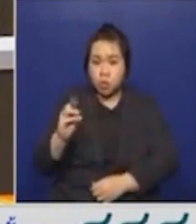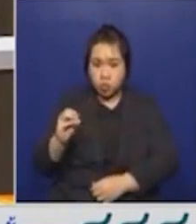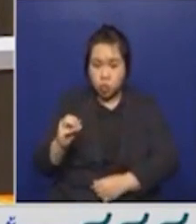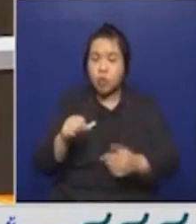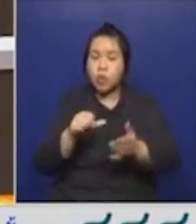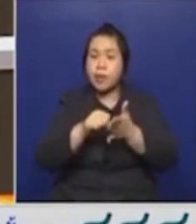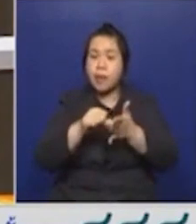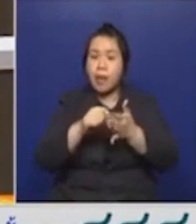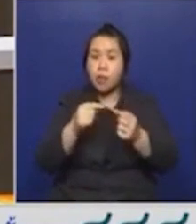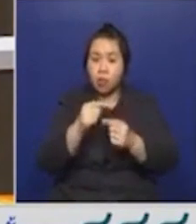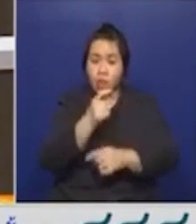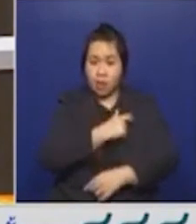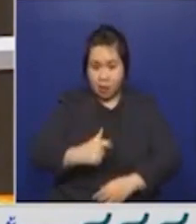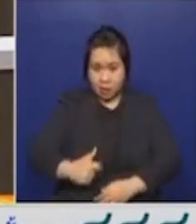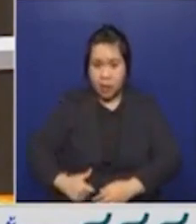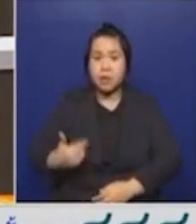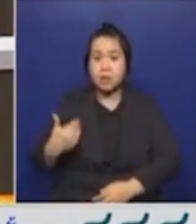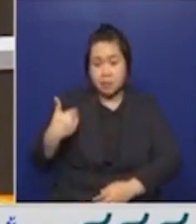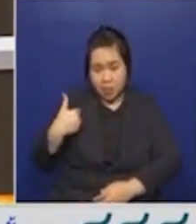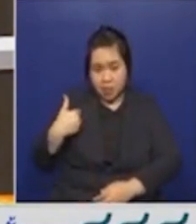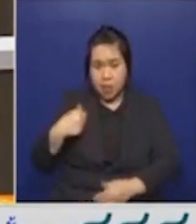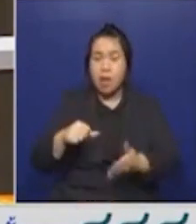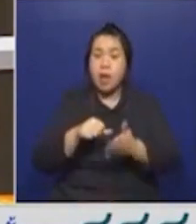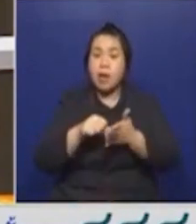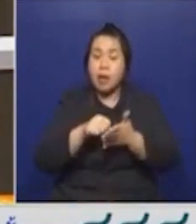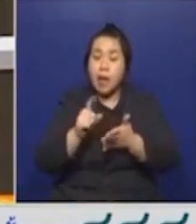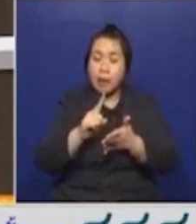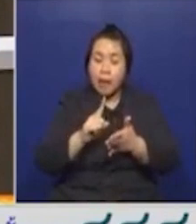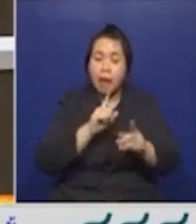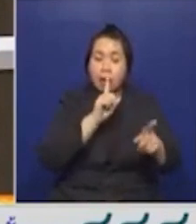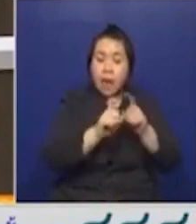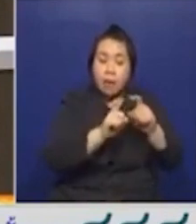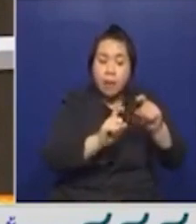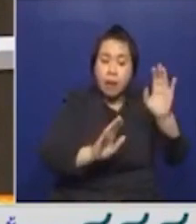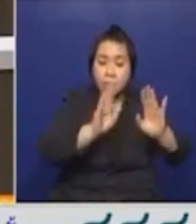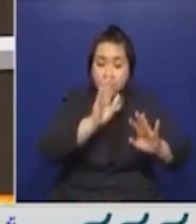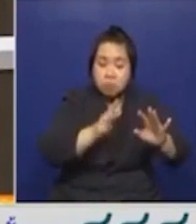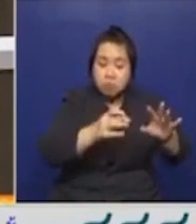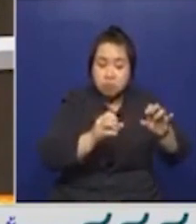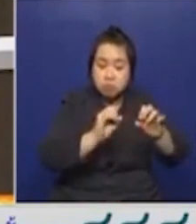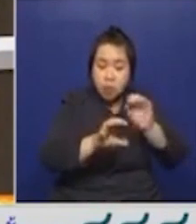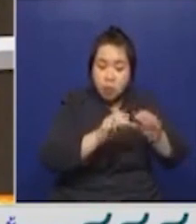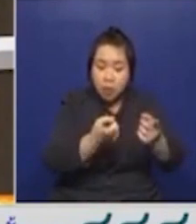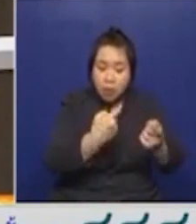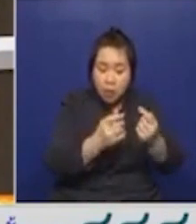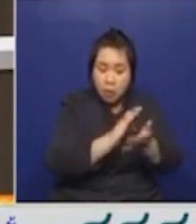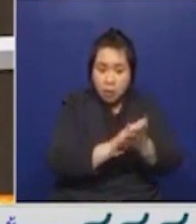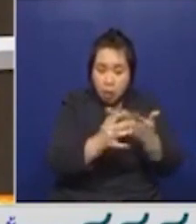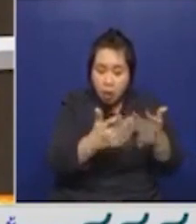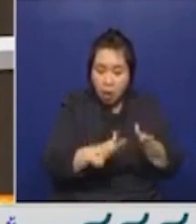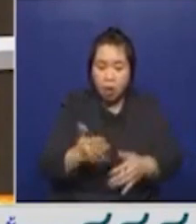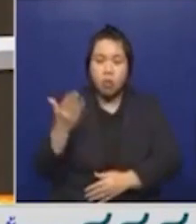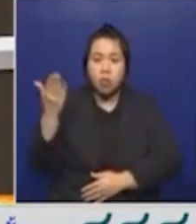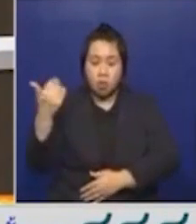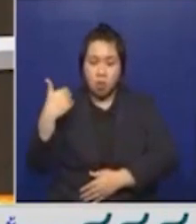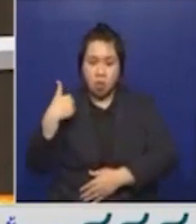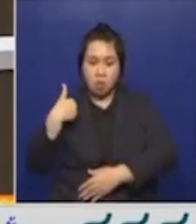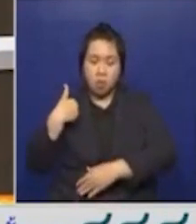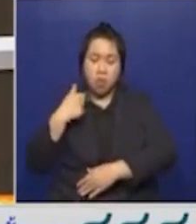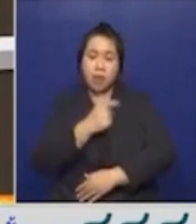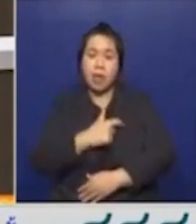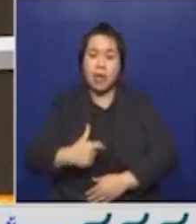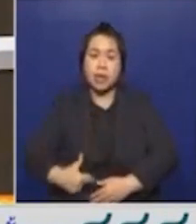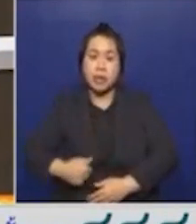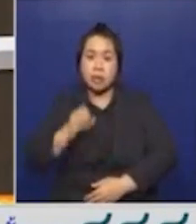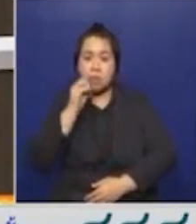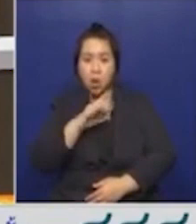หมวดพระมหากษัตริย์มาแล้วและนั่นเป็นการแก้ไขหลังการทำประชามติค่ะก็มาจากพระองค์ท่านที่มีพระราชกระแสรับสั่งนะ